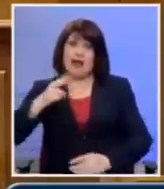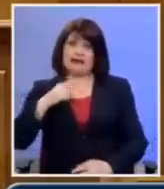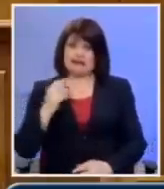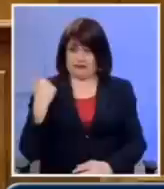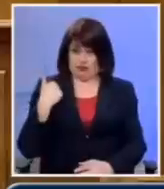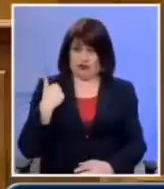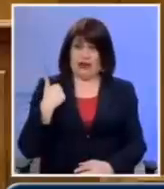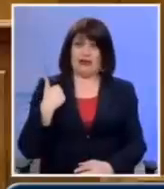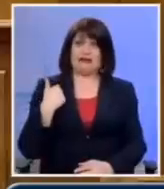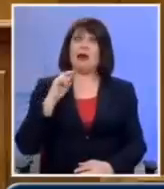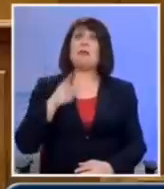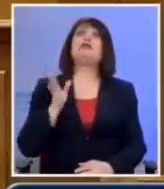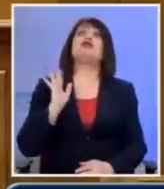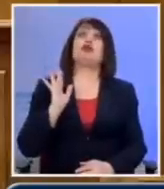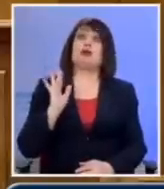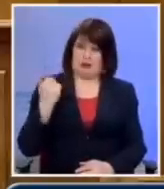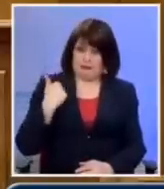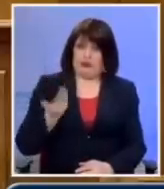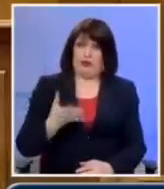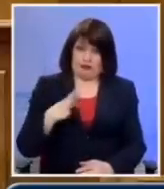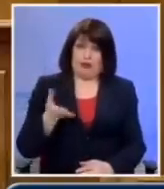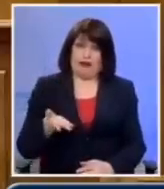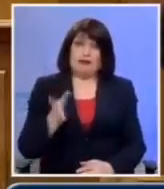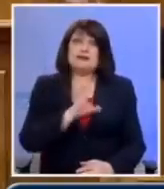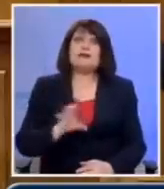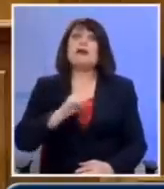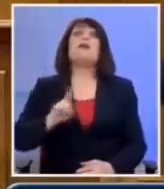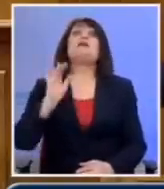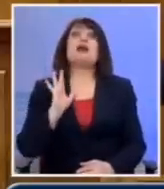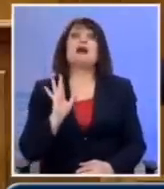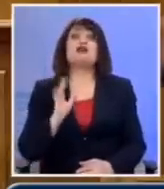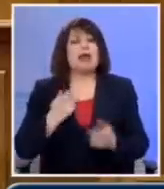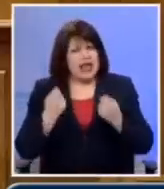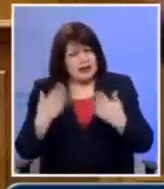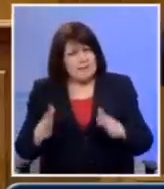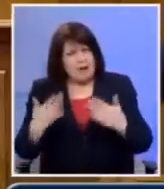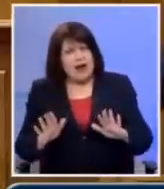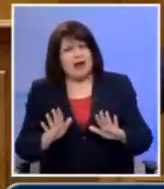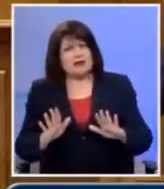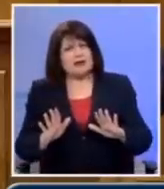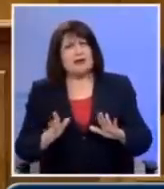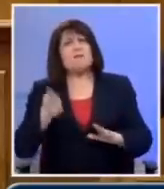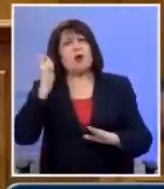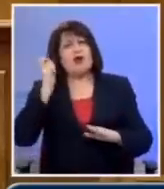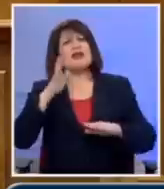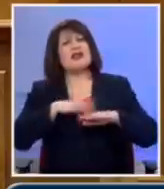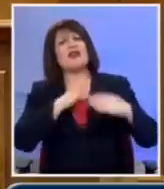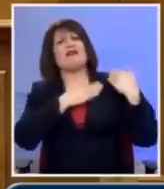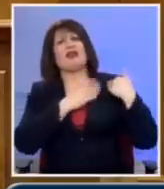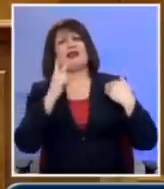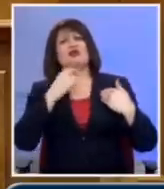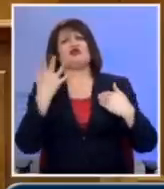ζητάτε. Να μην ζητήσουμε απαντήσεις, μας ζητάτε. Να μην διερευνήσουμε. Ω, γέγονε, γέγονε. Επειδή αποδόθηκαν οι πολιτικές ευθύνες 25